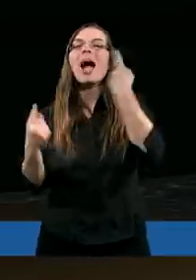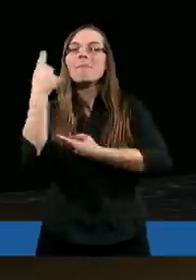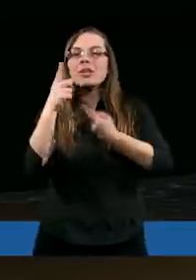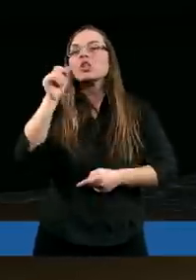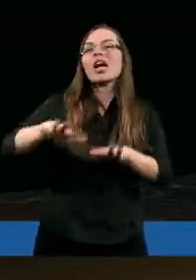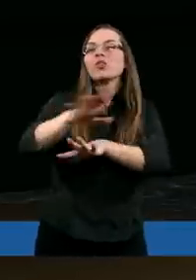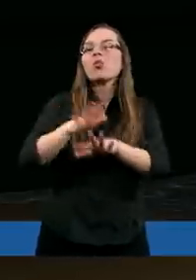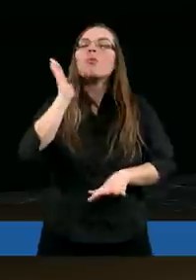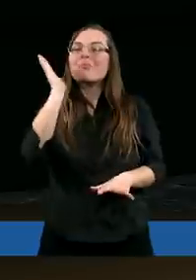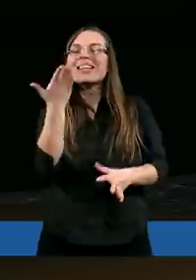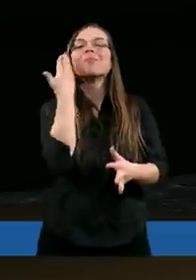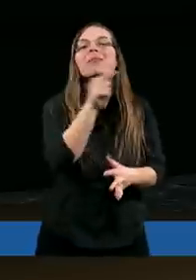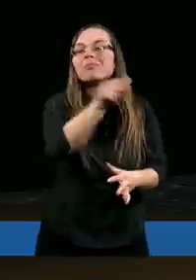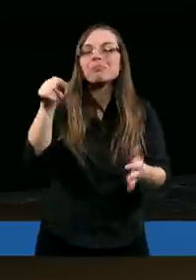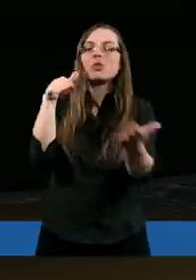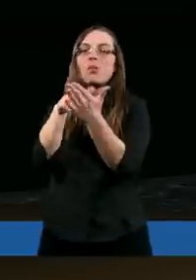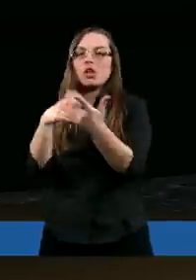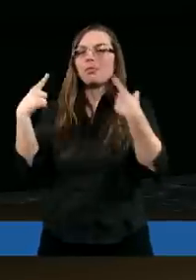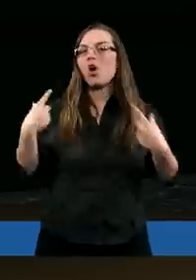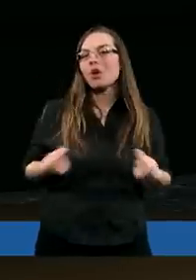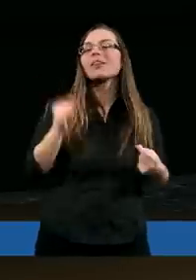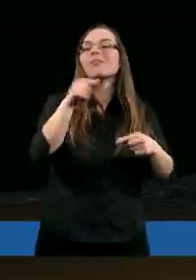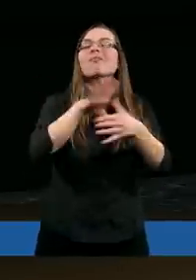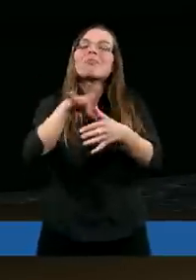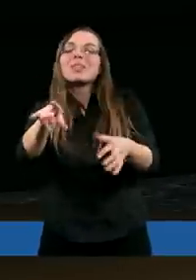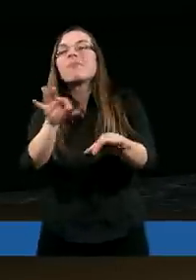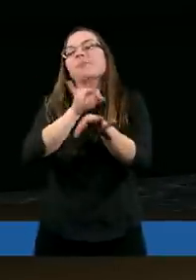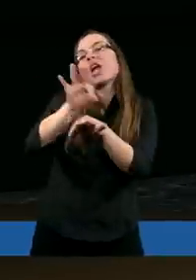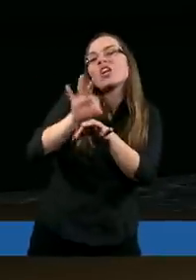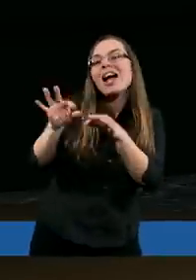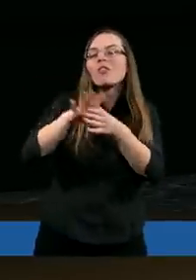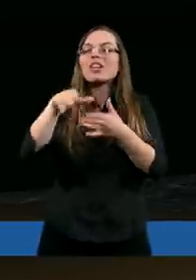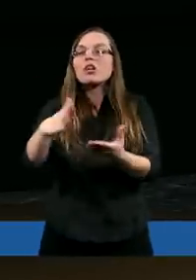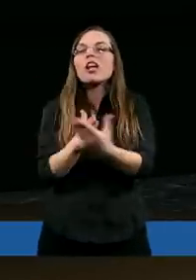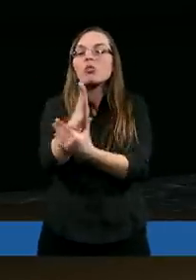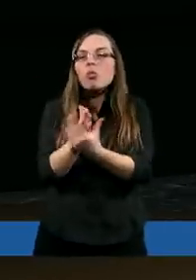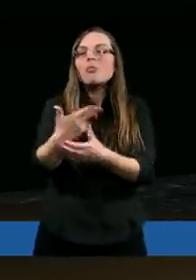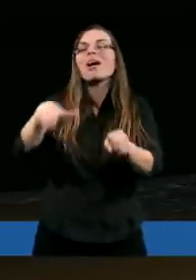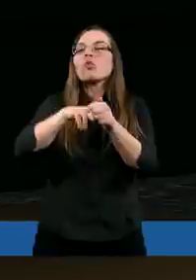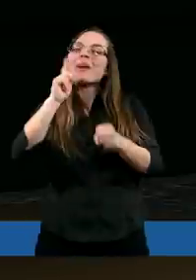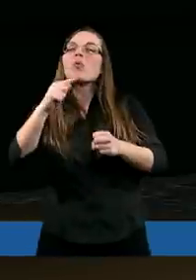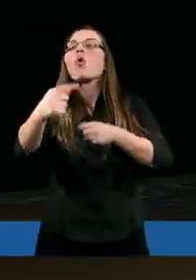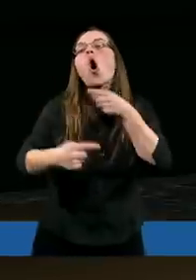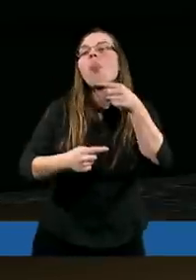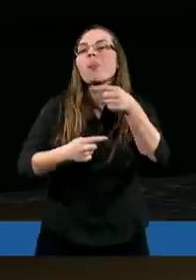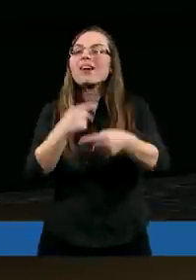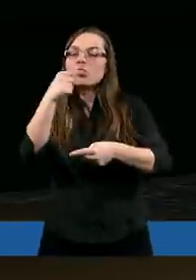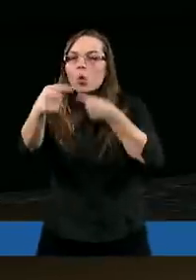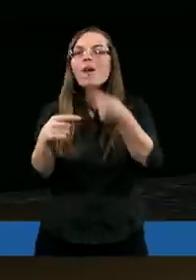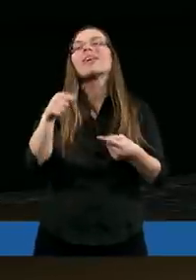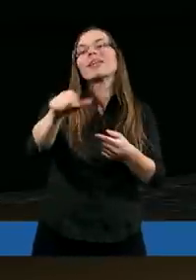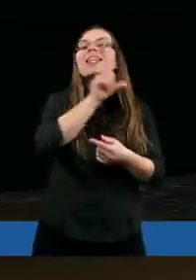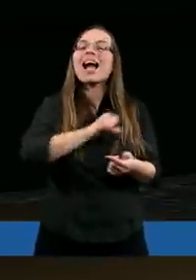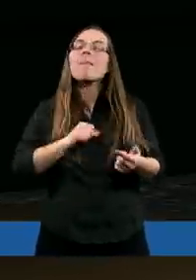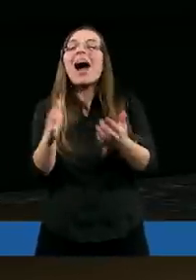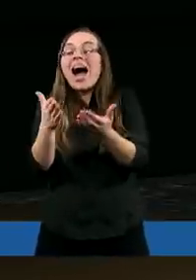Święty będzie im bardzo potrzebny w tych prześladowaniach, w tej służbie, którą oni będą kontynuować. Sama służba